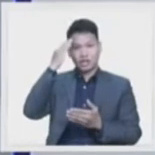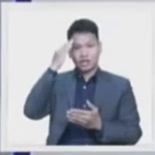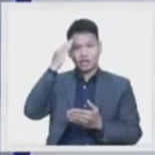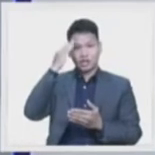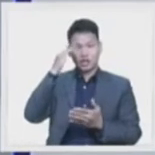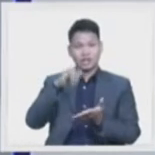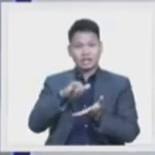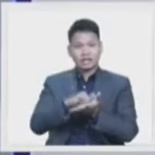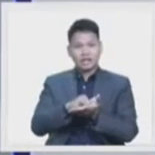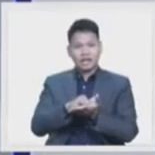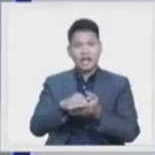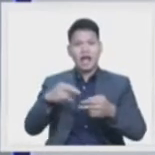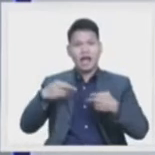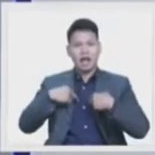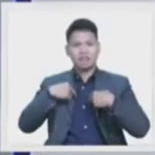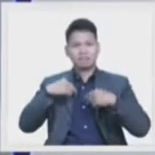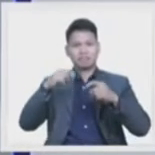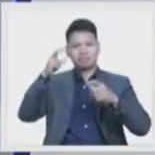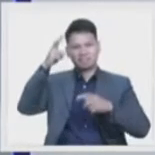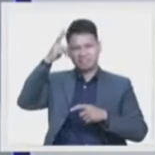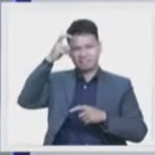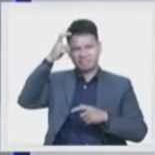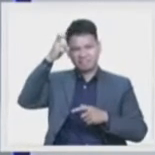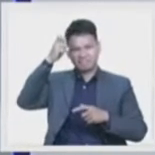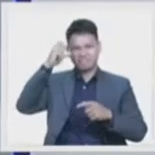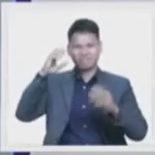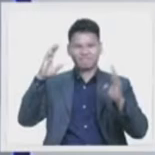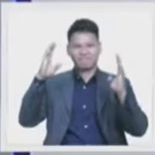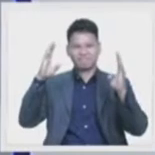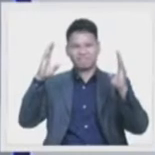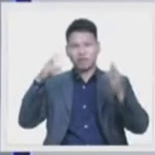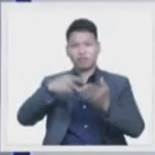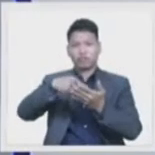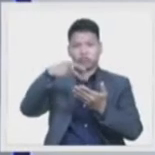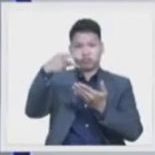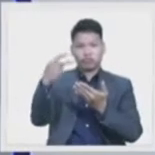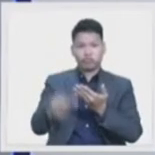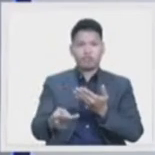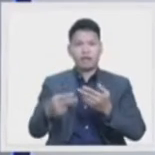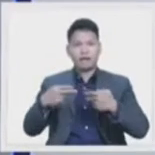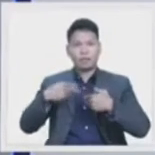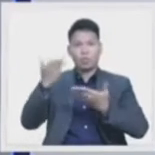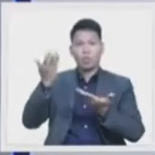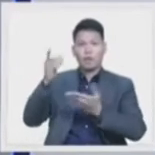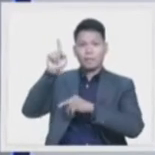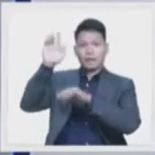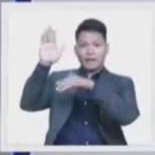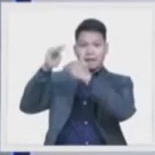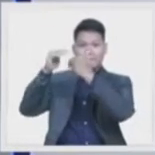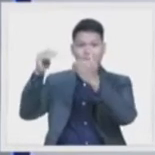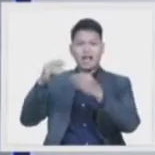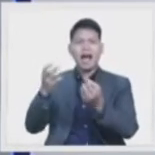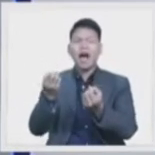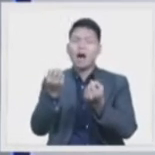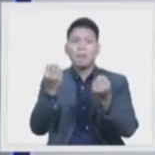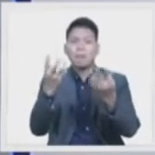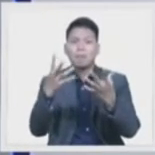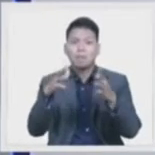sa pagkahulog ni Satanas uban sa iyang mga malunda dito sa langit, pinaganito